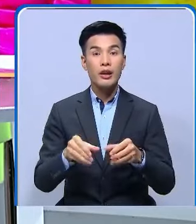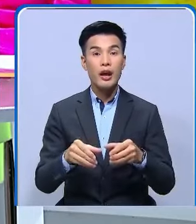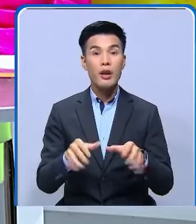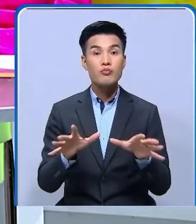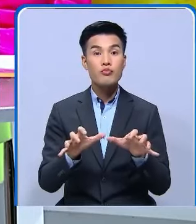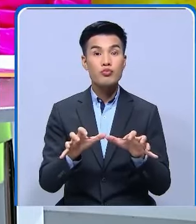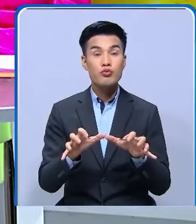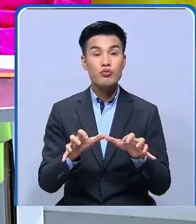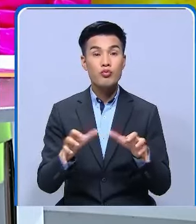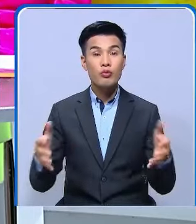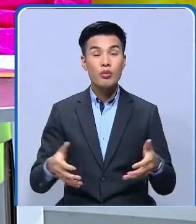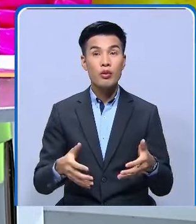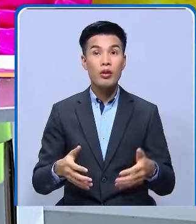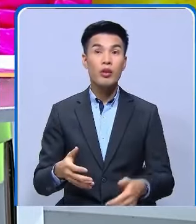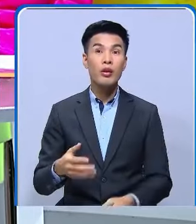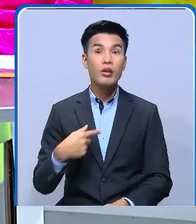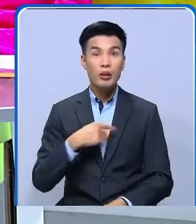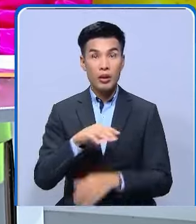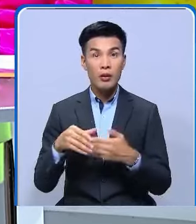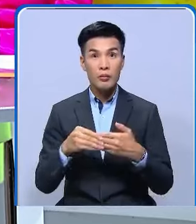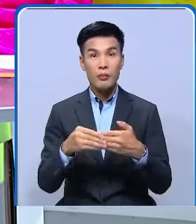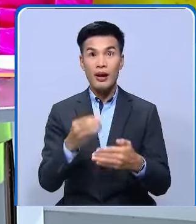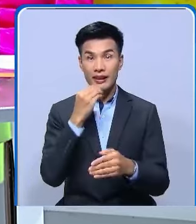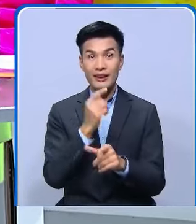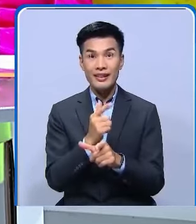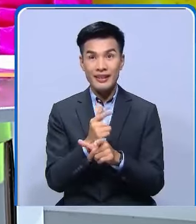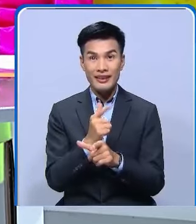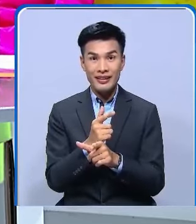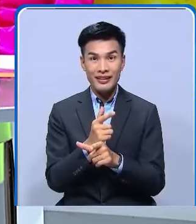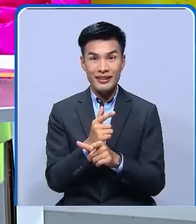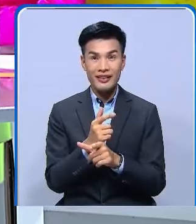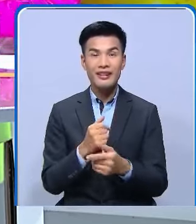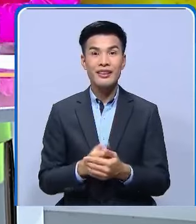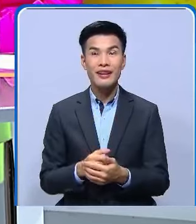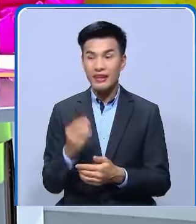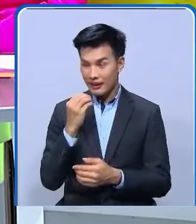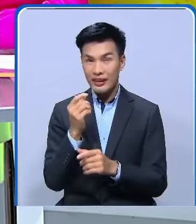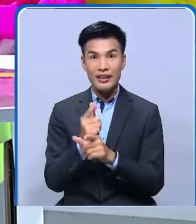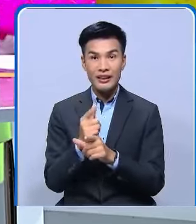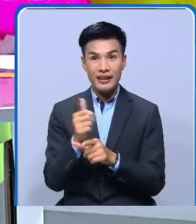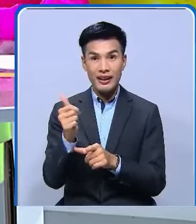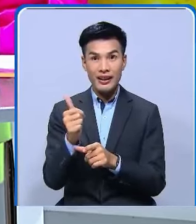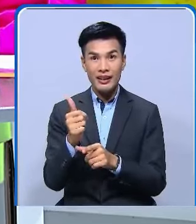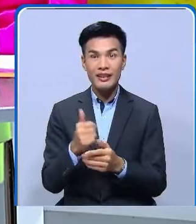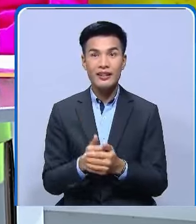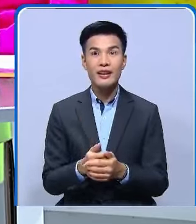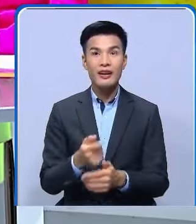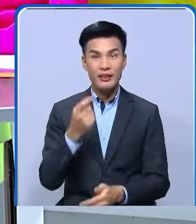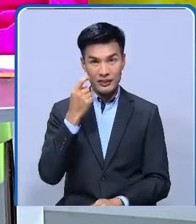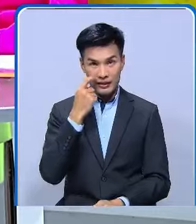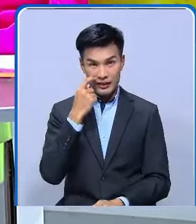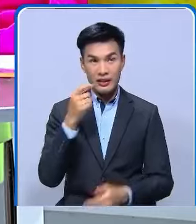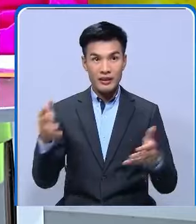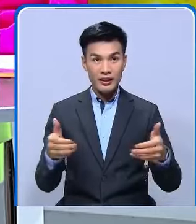นี่ก็คุณกายที่บอกว่าจะพาเราไปเลี้ยงอ่ะ ไม่เคยพูดเลยแหม คุณไปเลี้ยงได้อยู่นะเจ๊ฝอยเขาไม่แขวนตะหลิวแล้ว จ